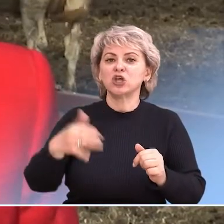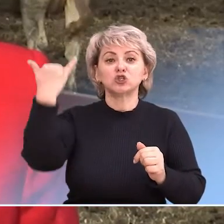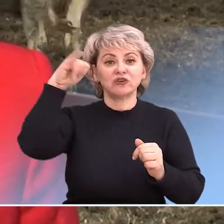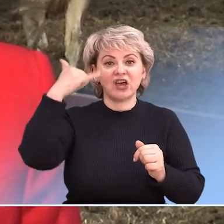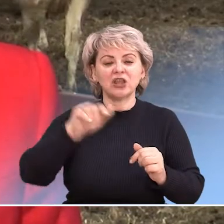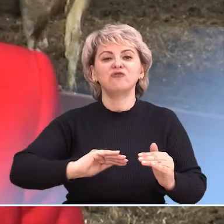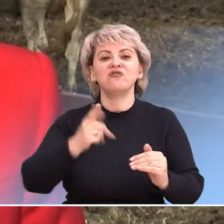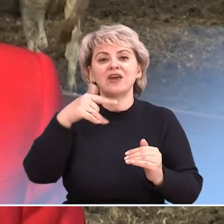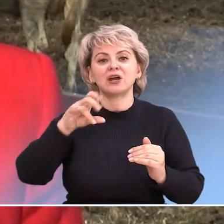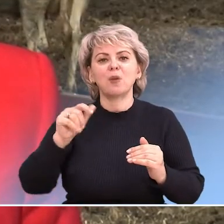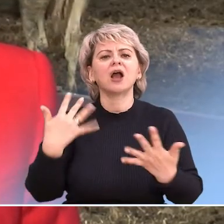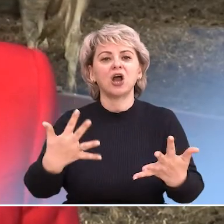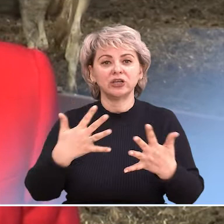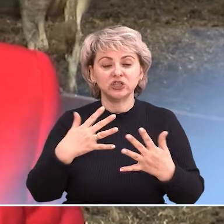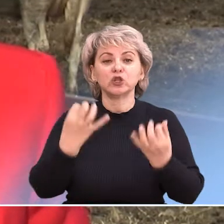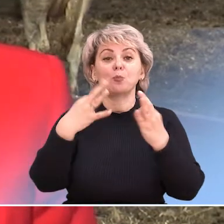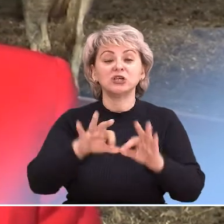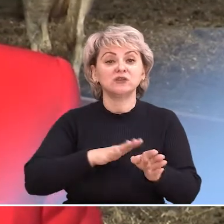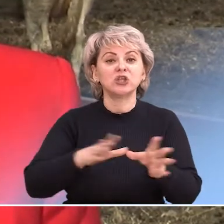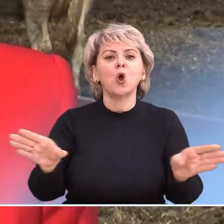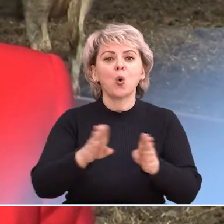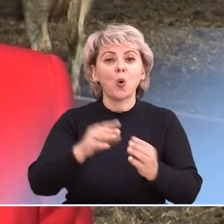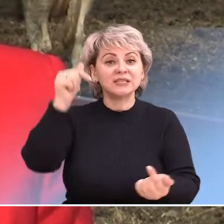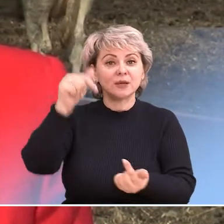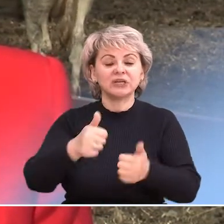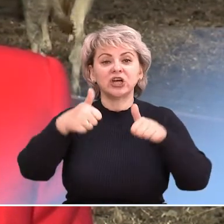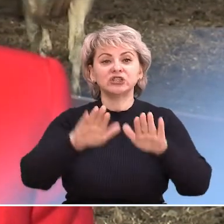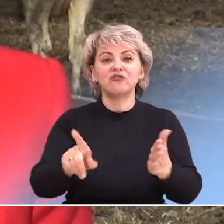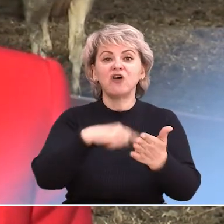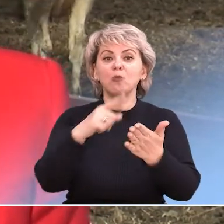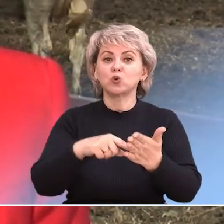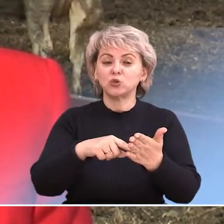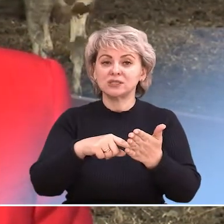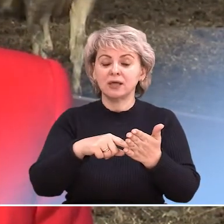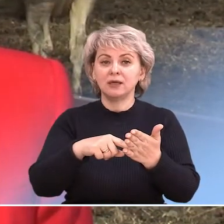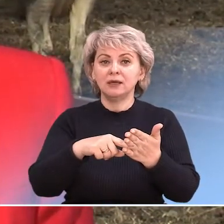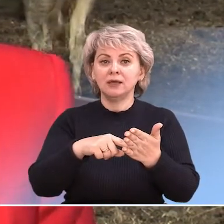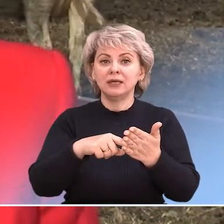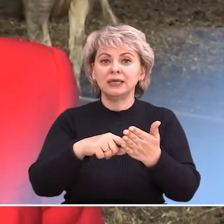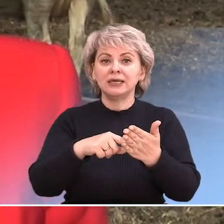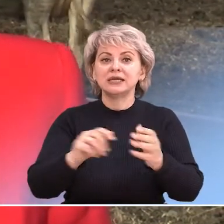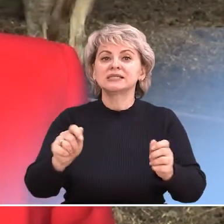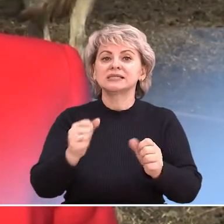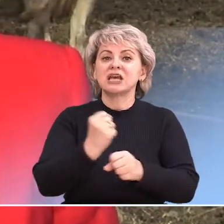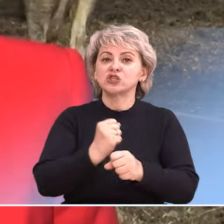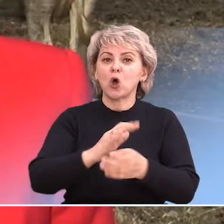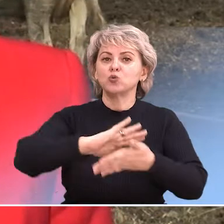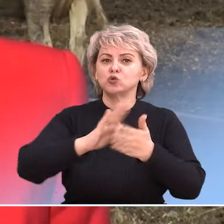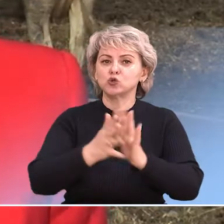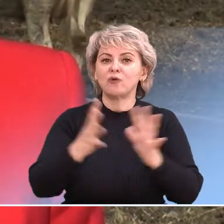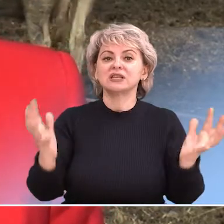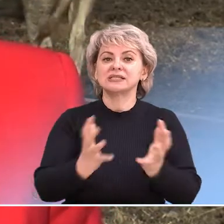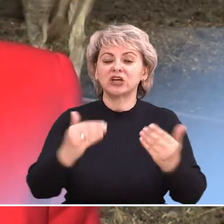в частности животноводческих ферм, они, конечно, позволяют комплексно подходить к решению вопроса